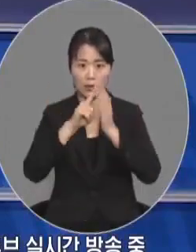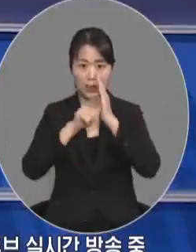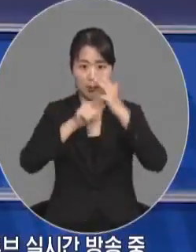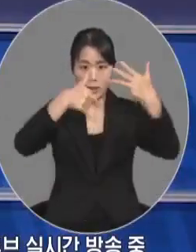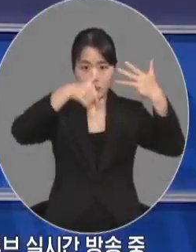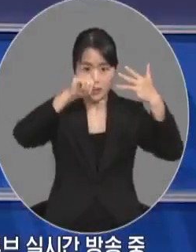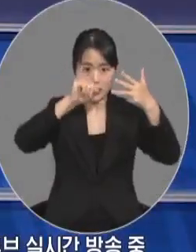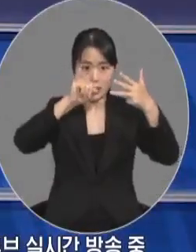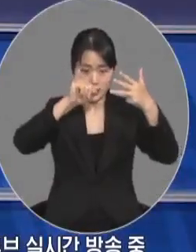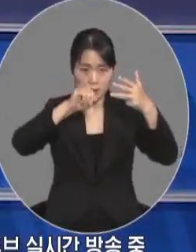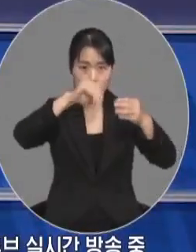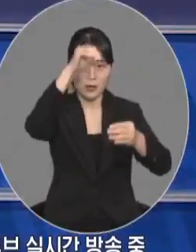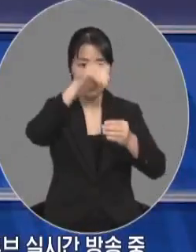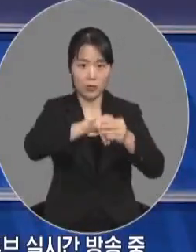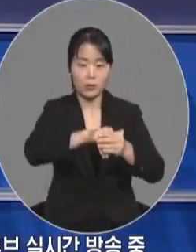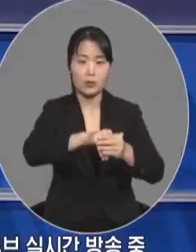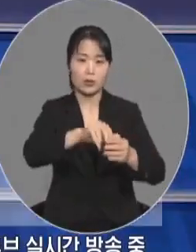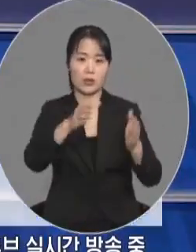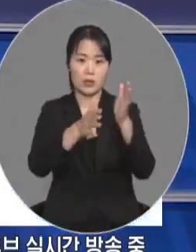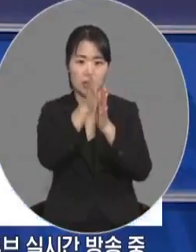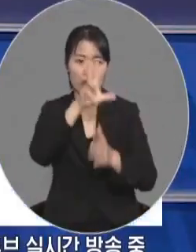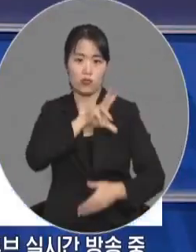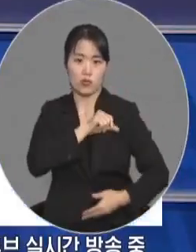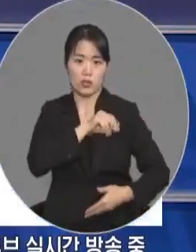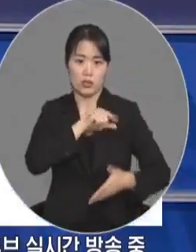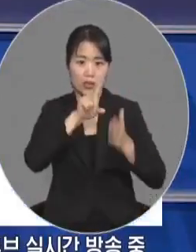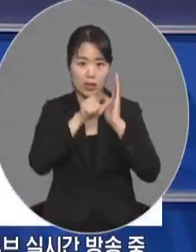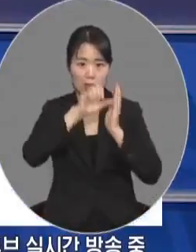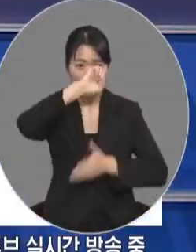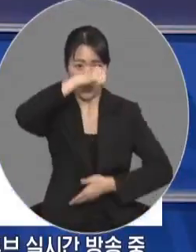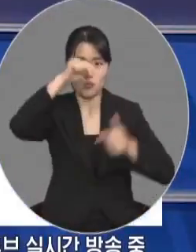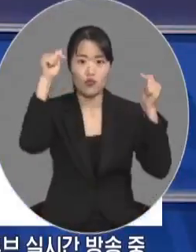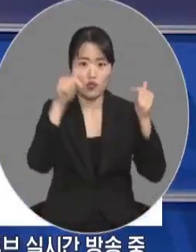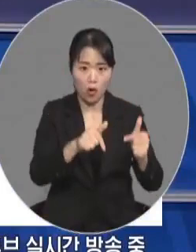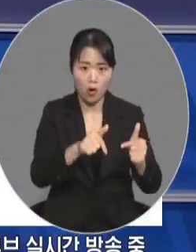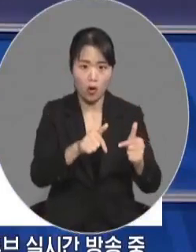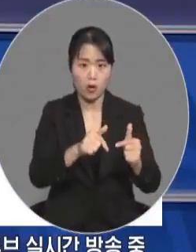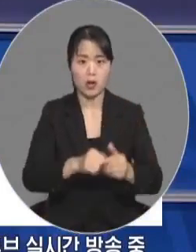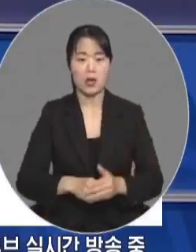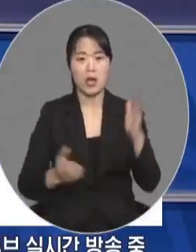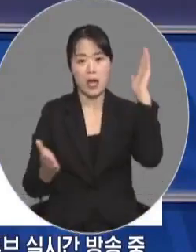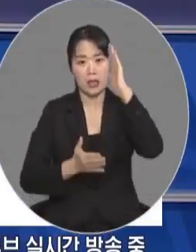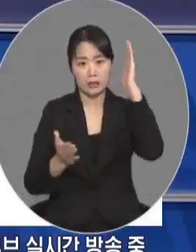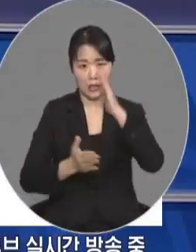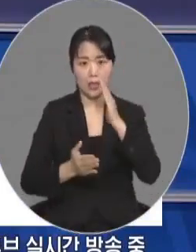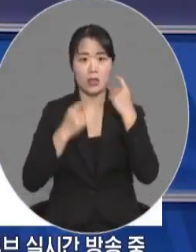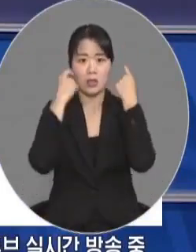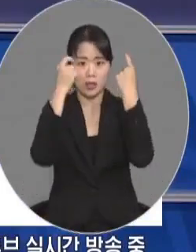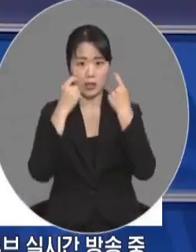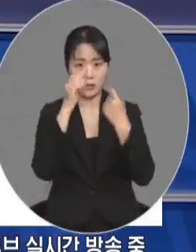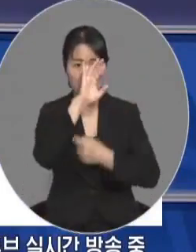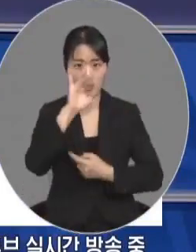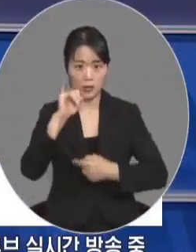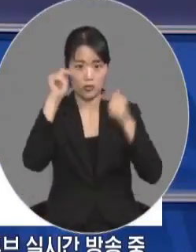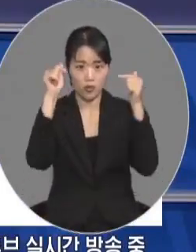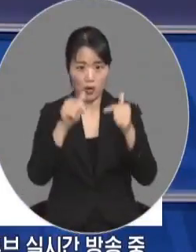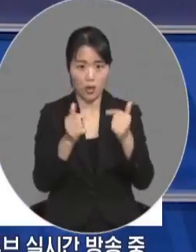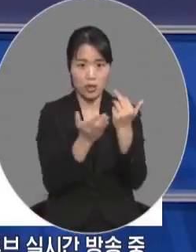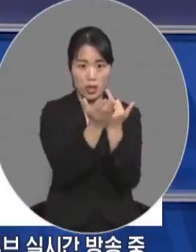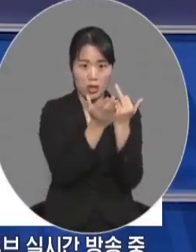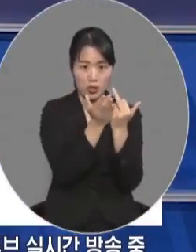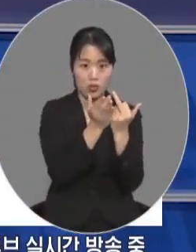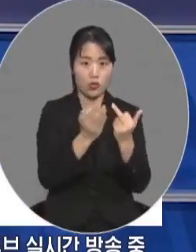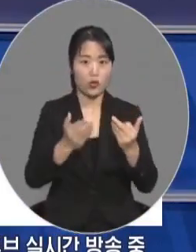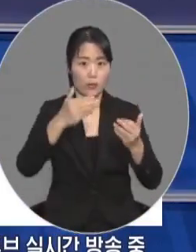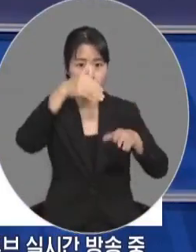시의회에서 교육 예산이 실제 대거 삭감됐습니다. 예. 학생들 수학 여행비죠. 그걸 절감하기 위한 제주 학생 교육원 제주